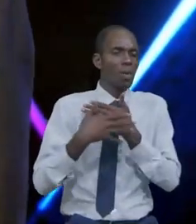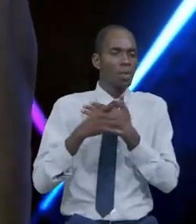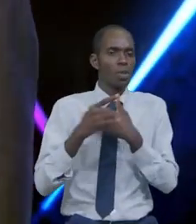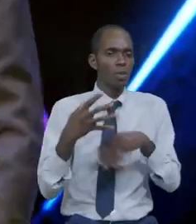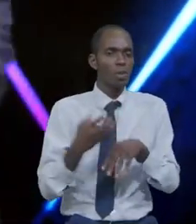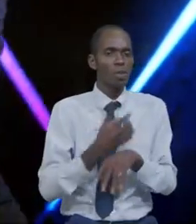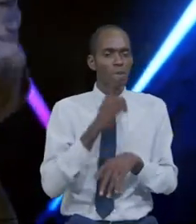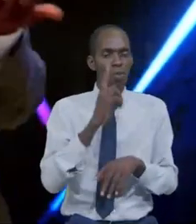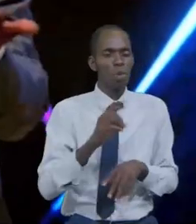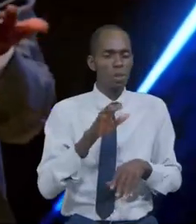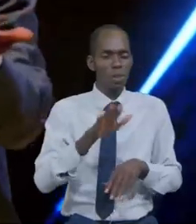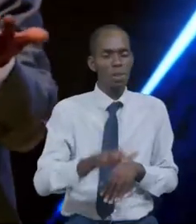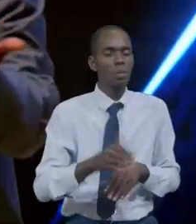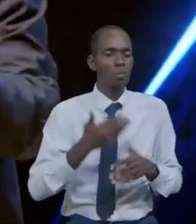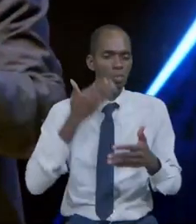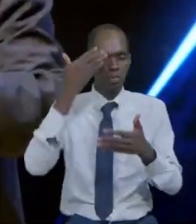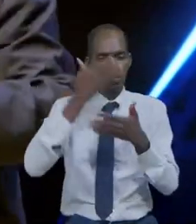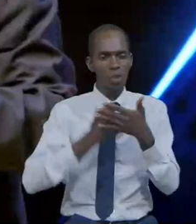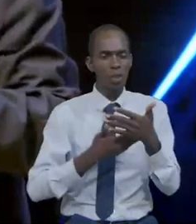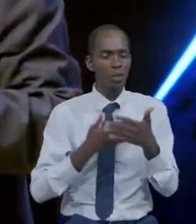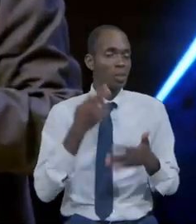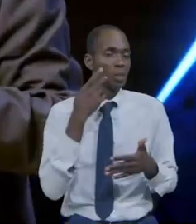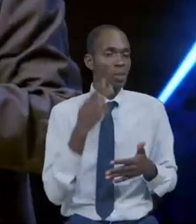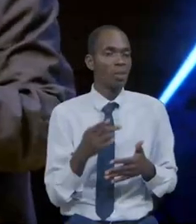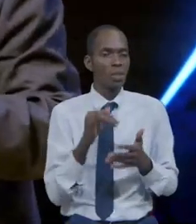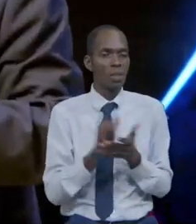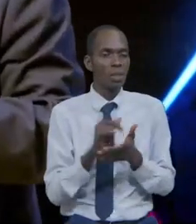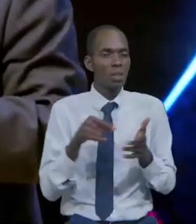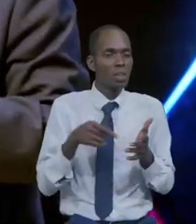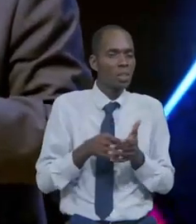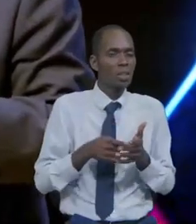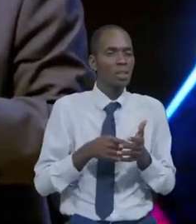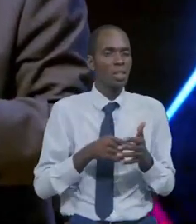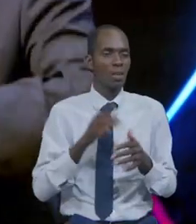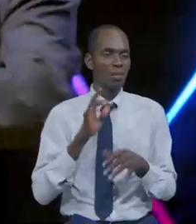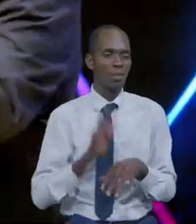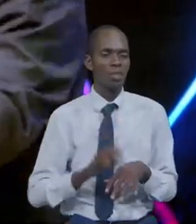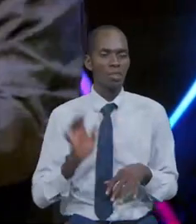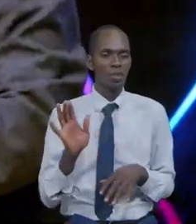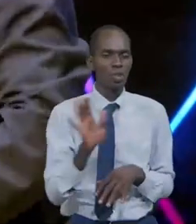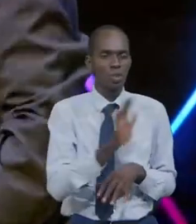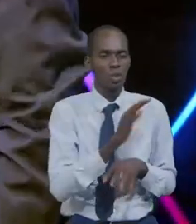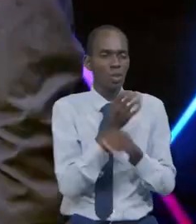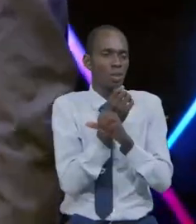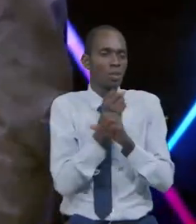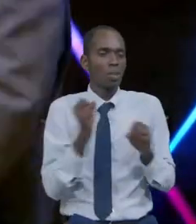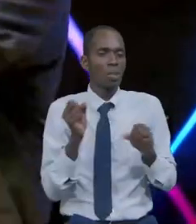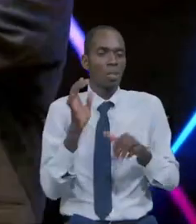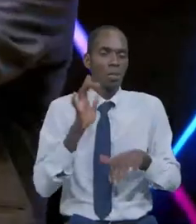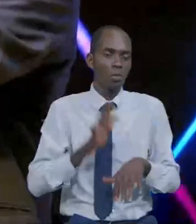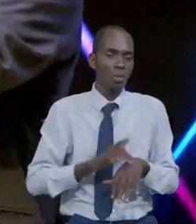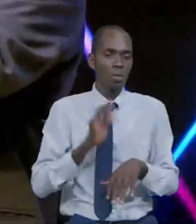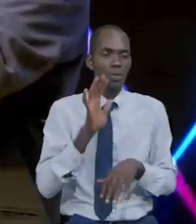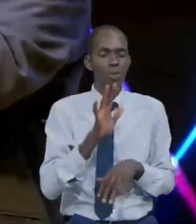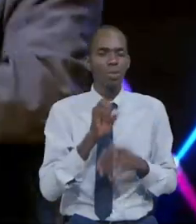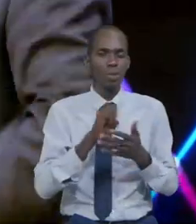allé un pas en avant. La séduction affecte ton salut, affecte ta sanctification,